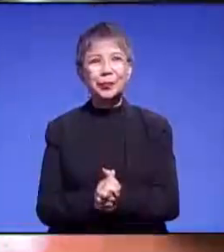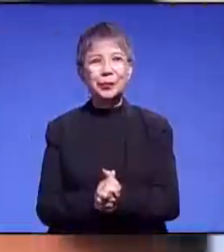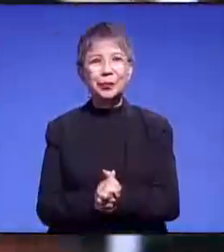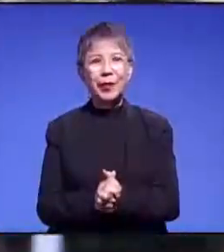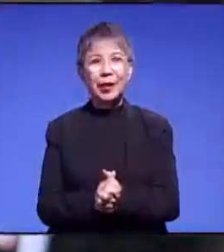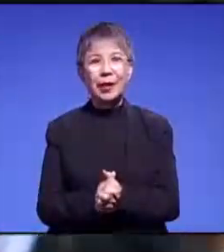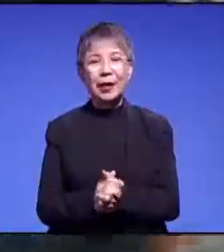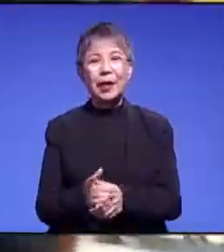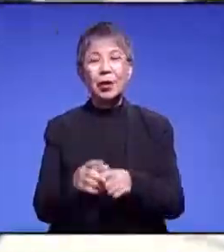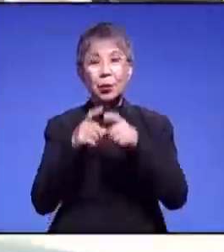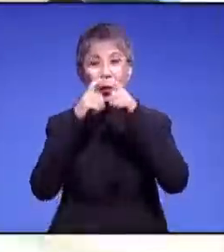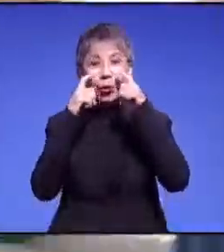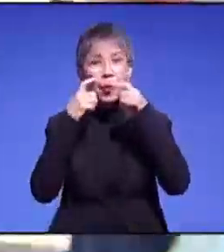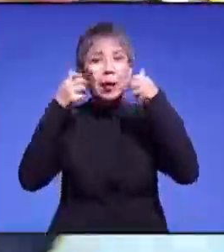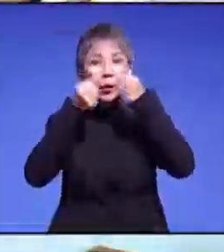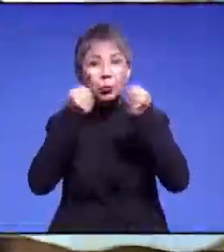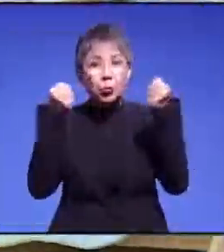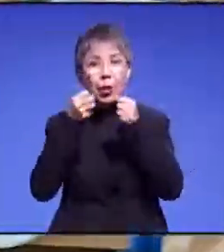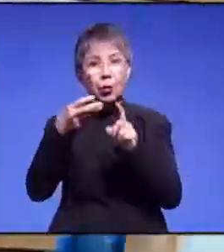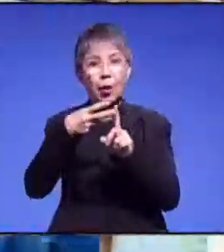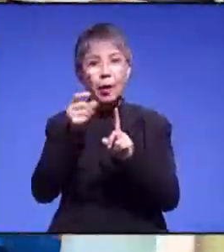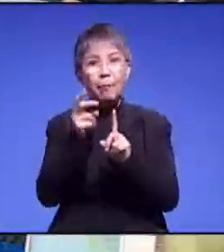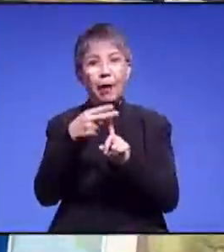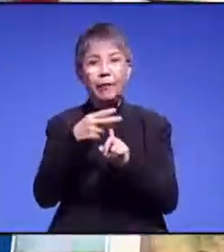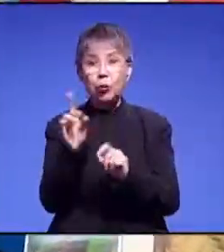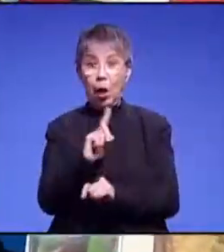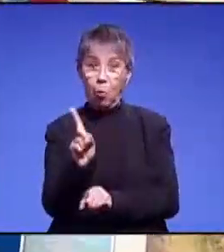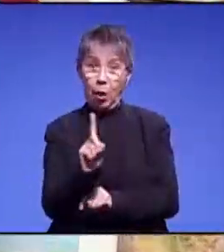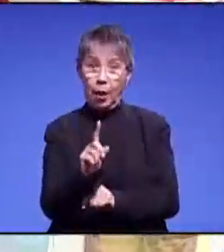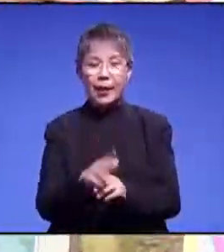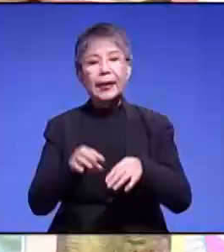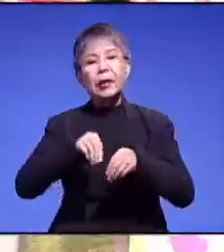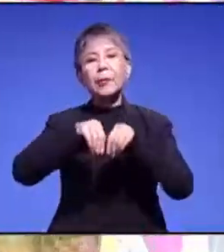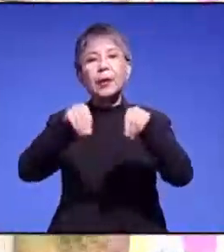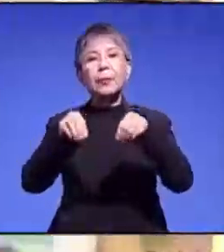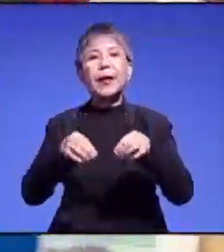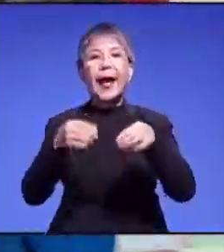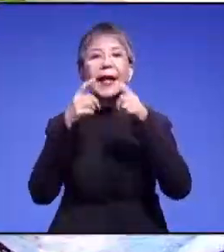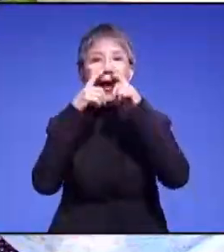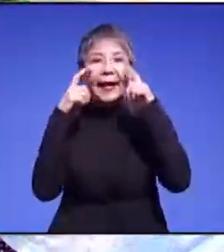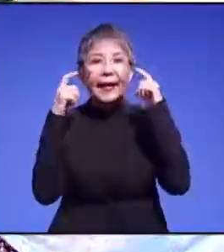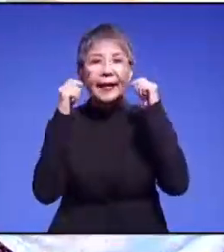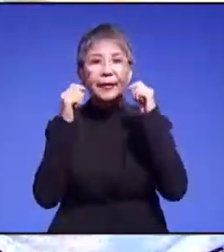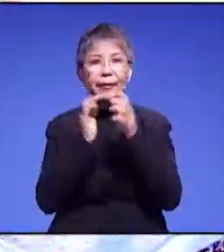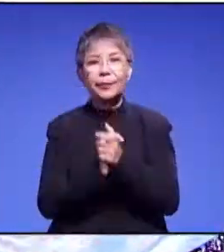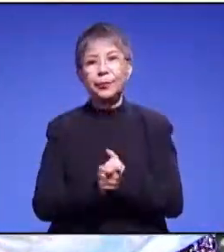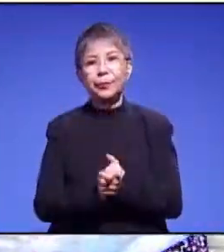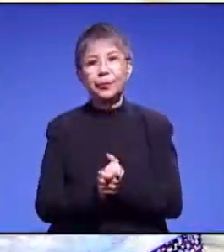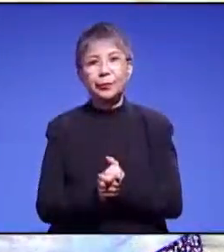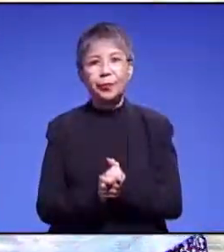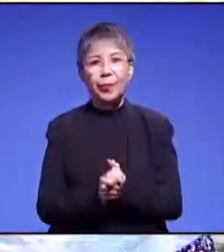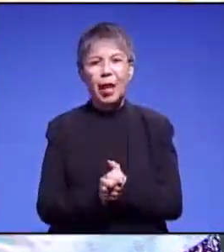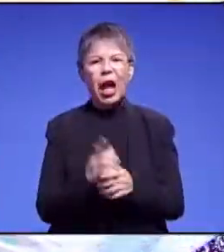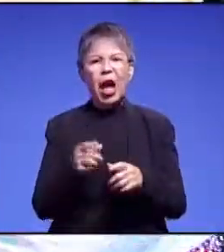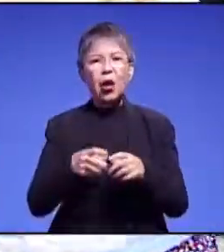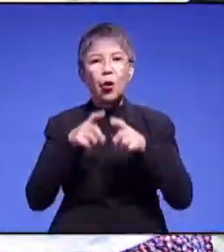Mereka yang masih mengenakan masker scuba dan buff, juga kami bagikan masker kain, karena efektivitas kedua jenis masker ini hanya 5%